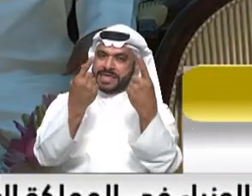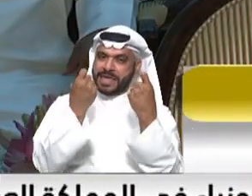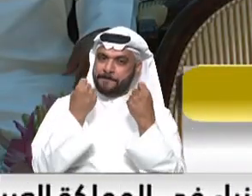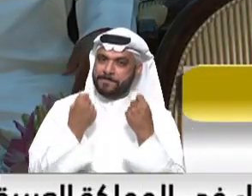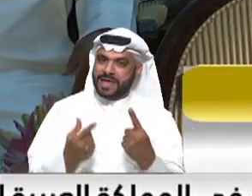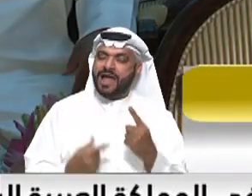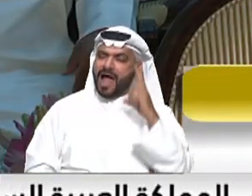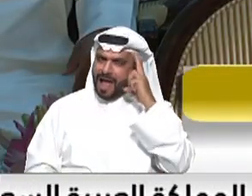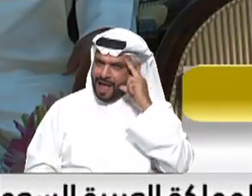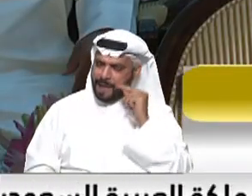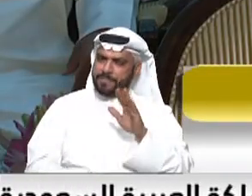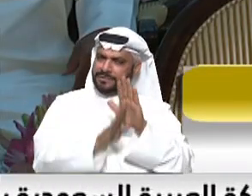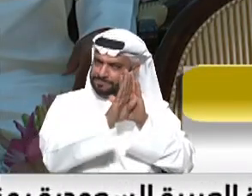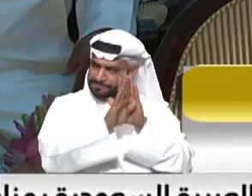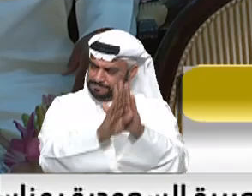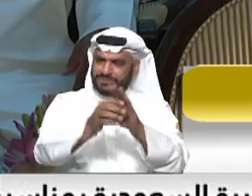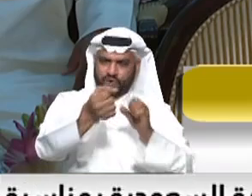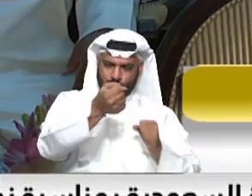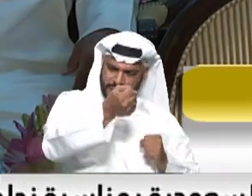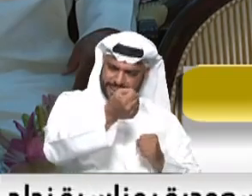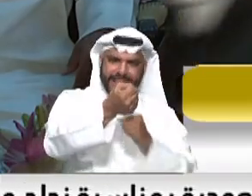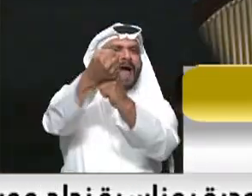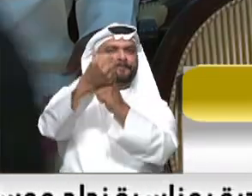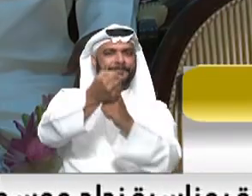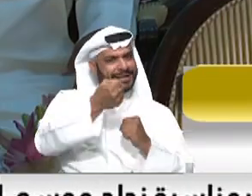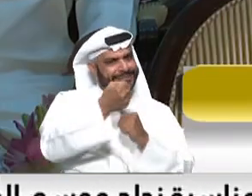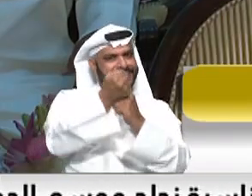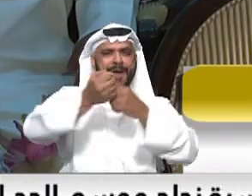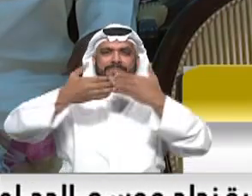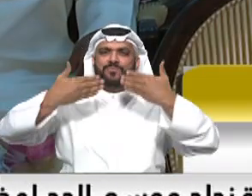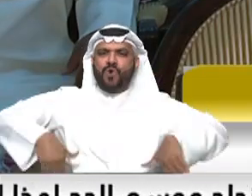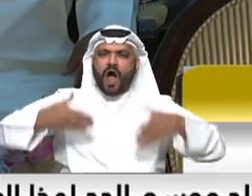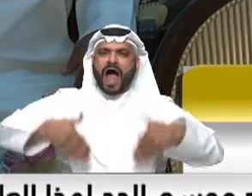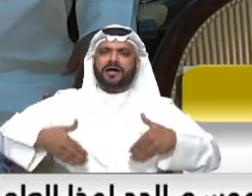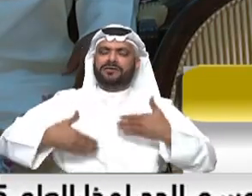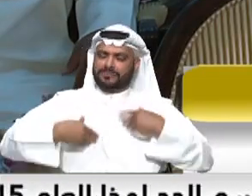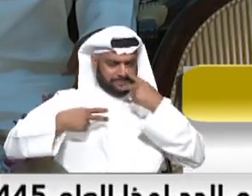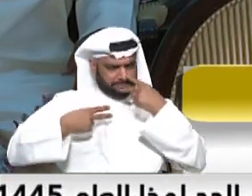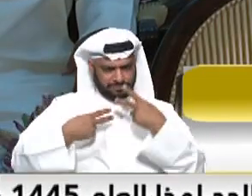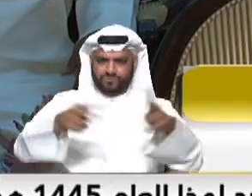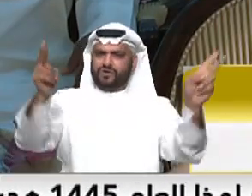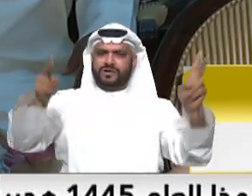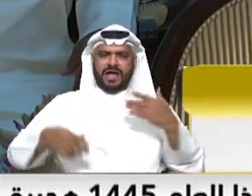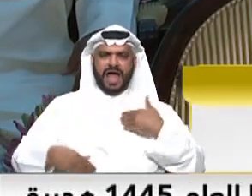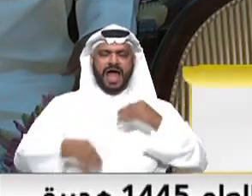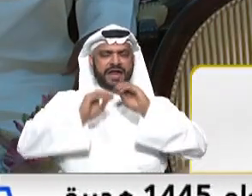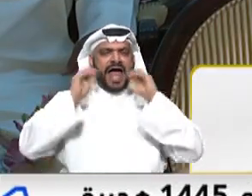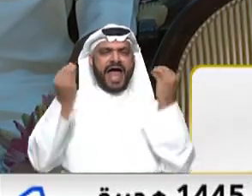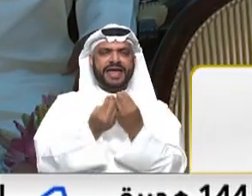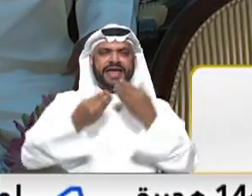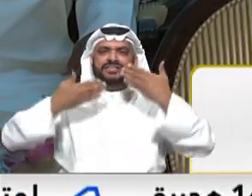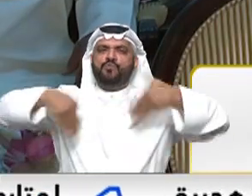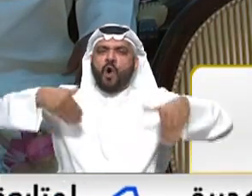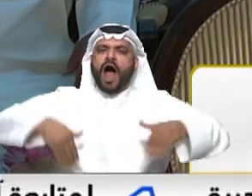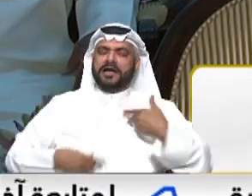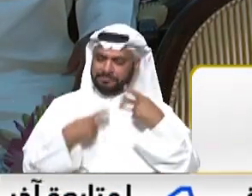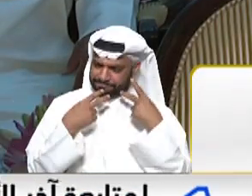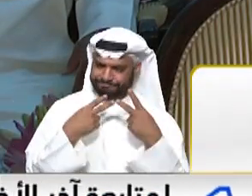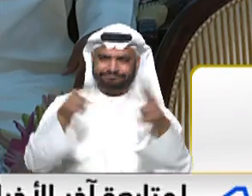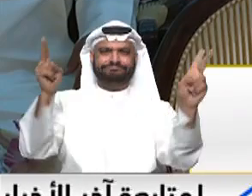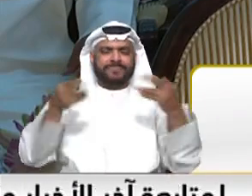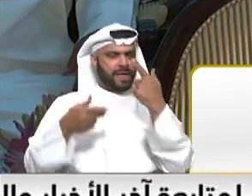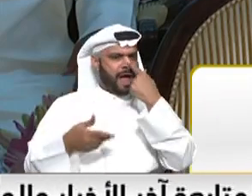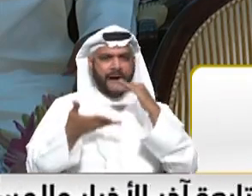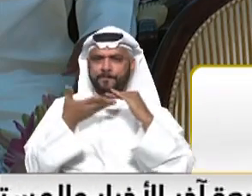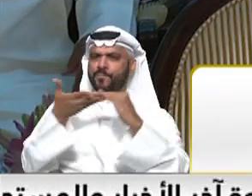ولكن يحتاجون بعض الدعومات لكي يبرزوا دورهم في المجتمع، وهذا ما تقوم به الهيئة العامة لشؤون ذوي الإعاقة بتذليل